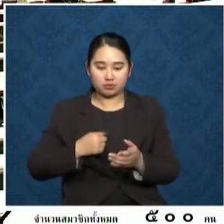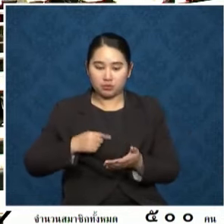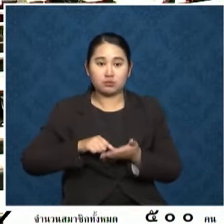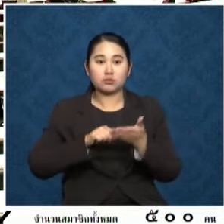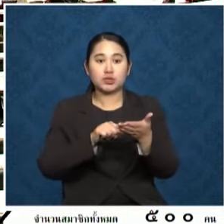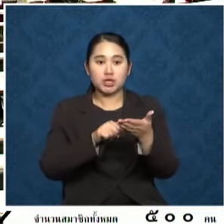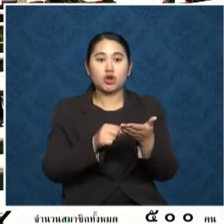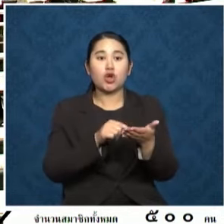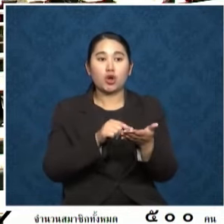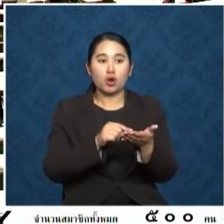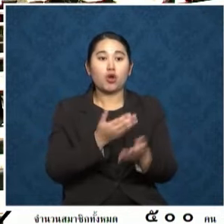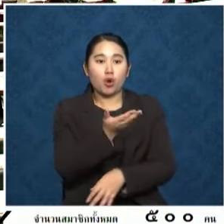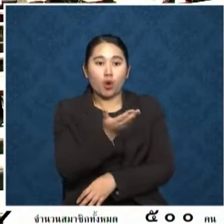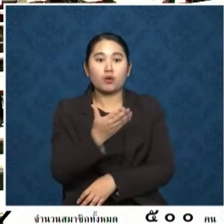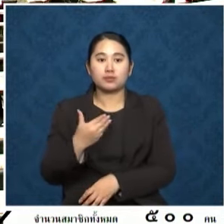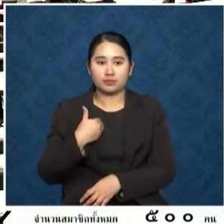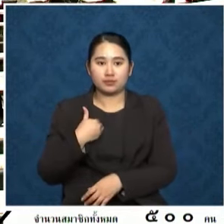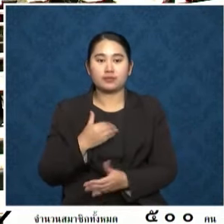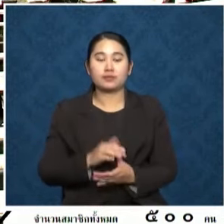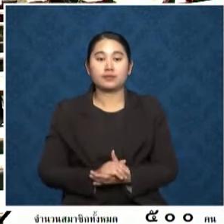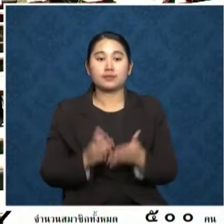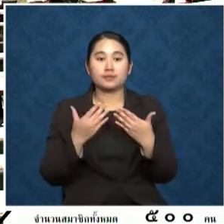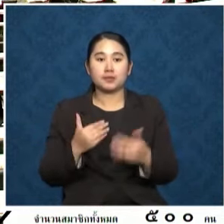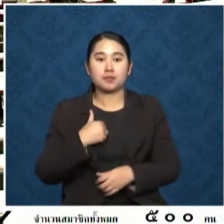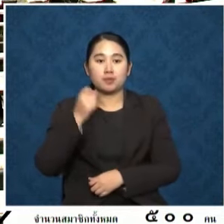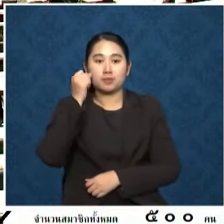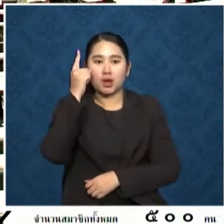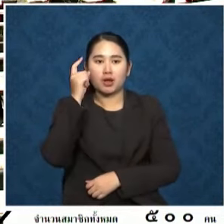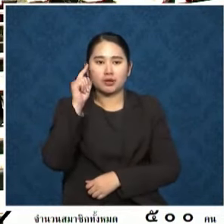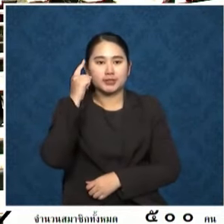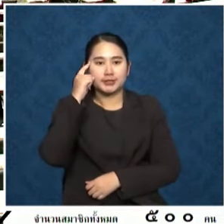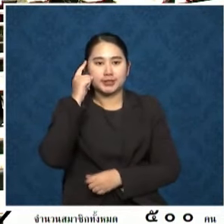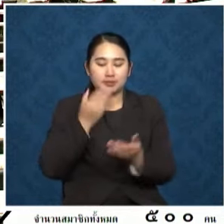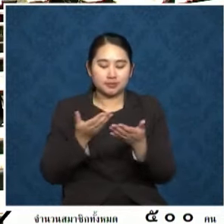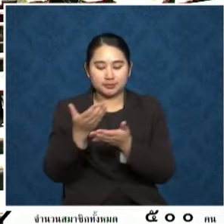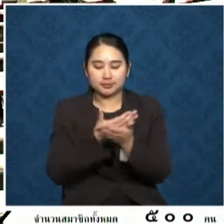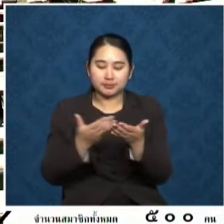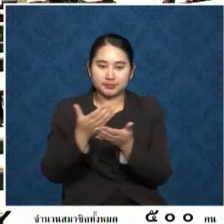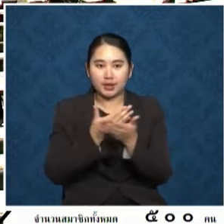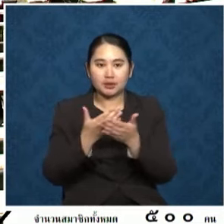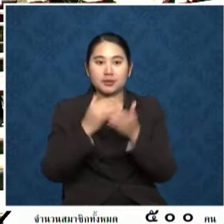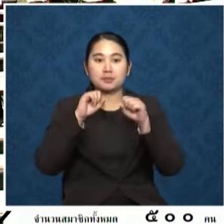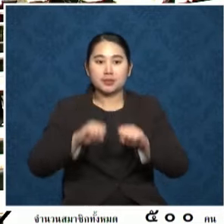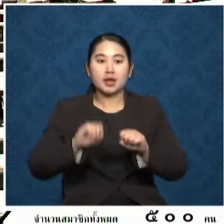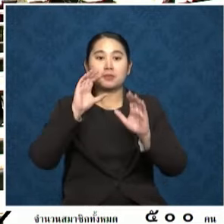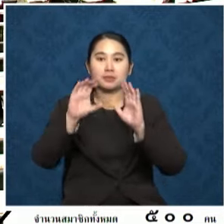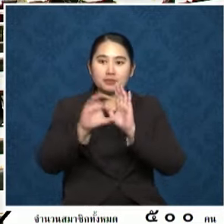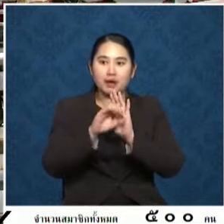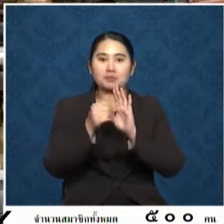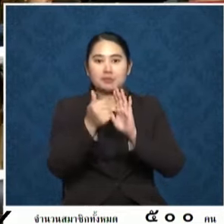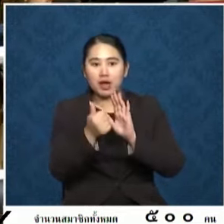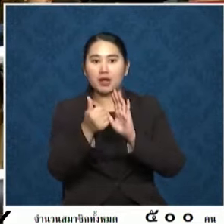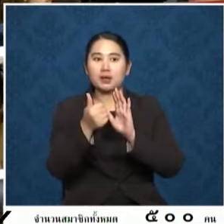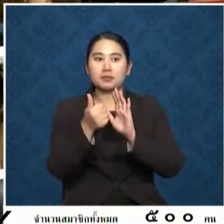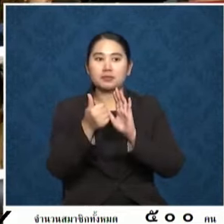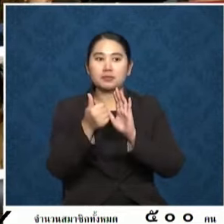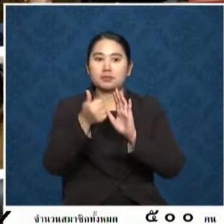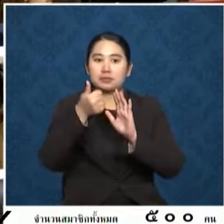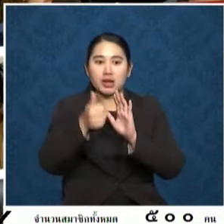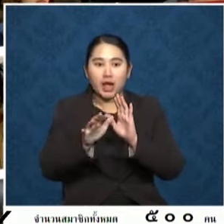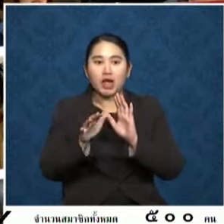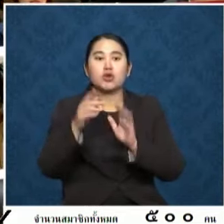ครับแล้วก็เข้าใจว่ามันก็คงจะต้องมีการพิจารณากันอย่างตามระบบนะครับแล้วก็เ